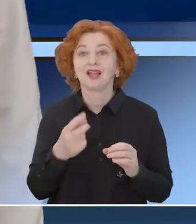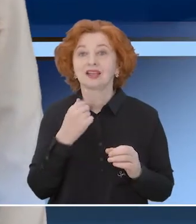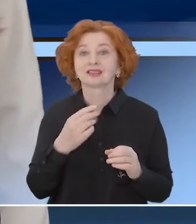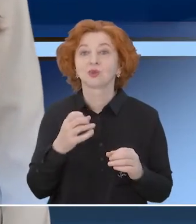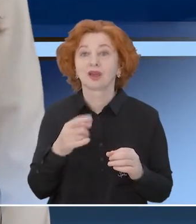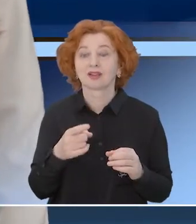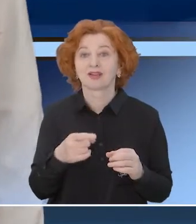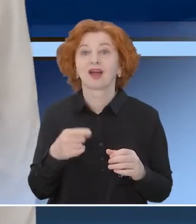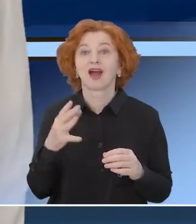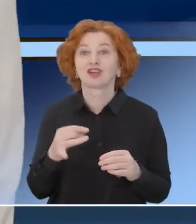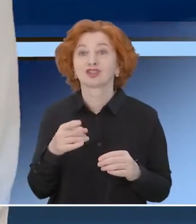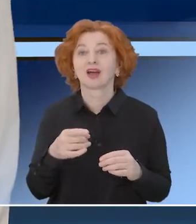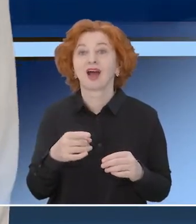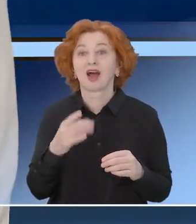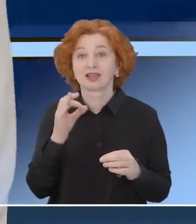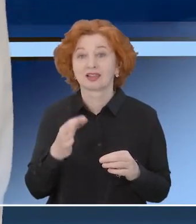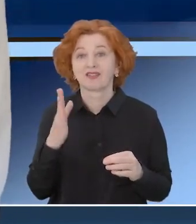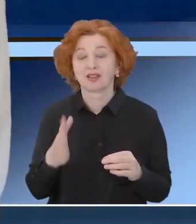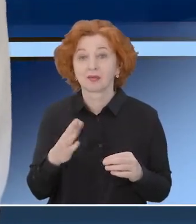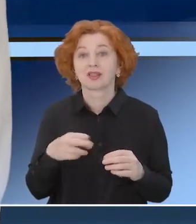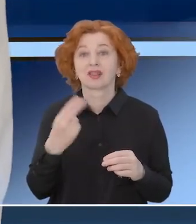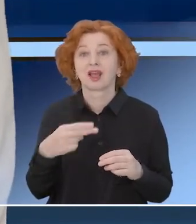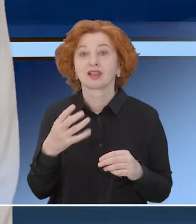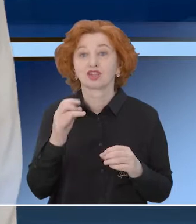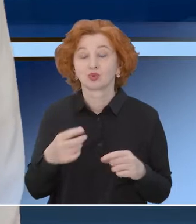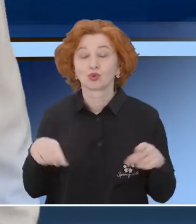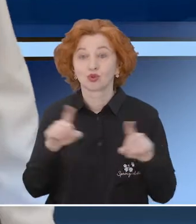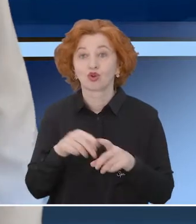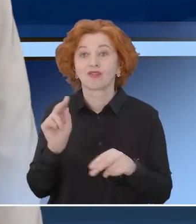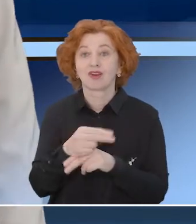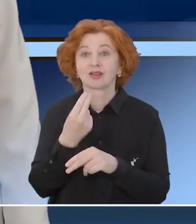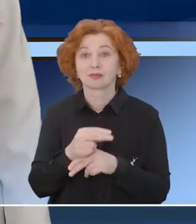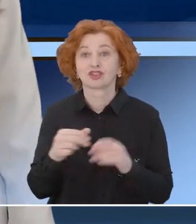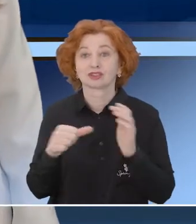Красносулинские Брэд Питт и Анджелина Джоли. Оксана и Владимир Данильчук